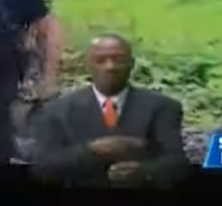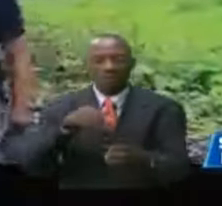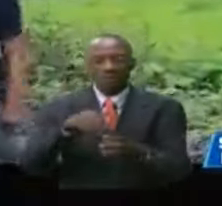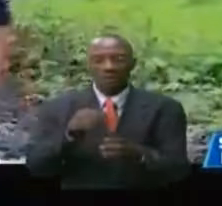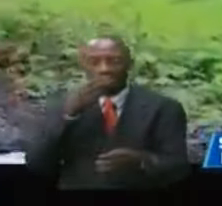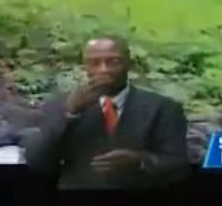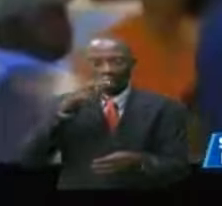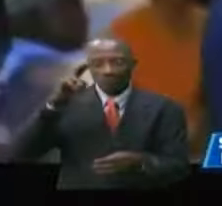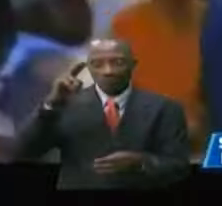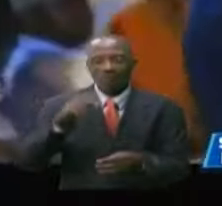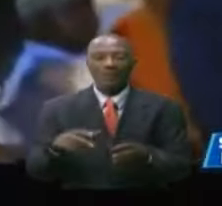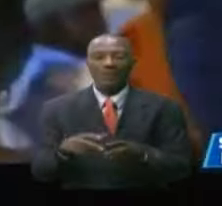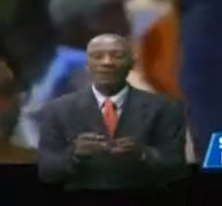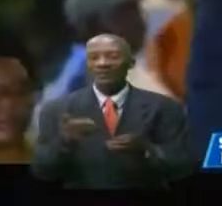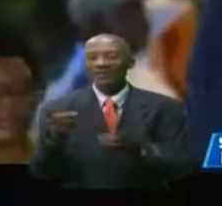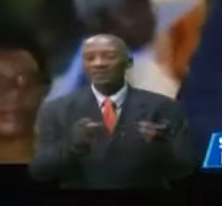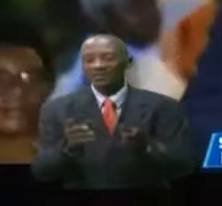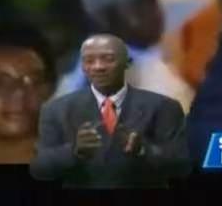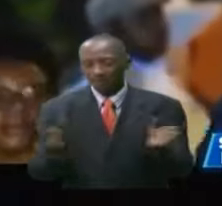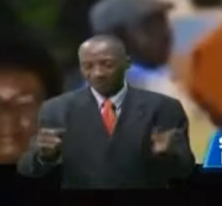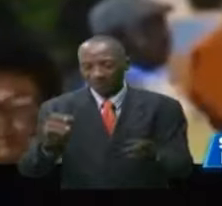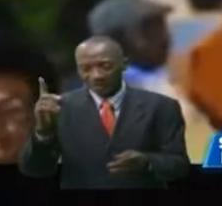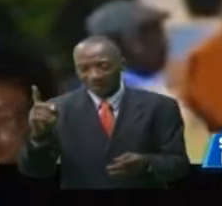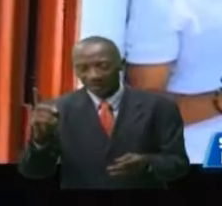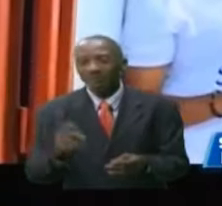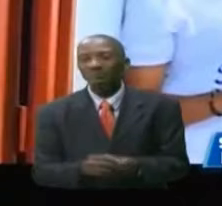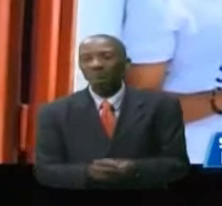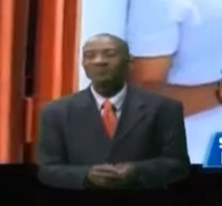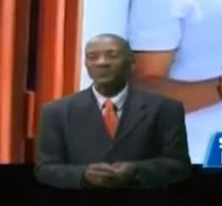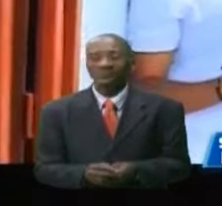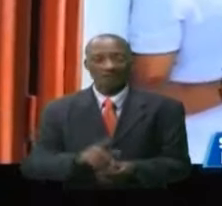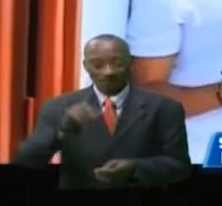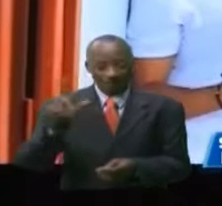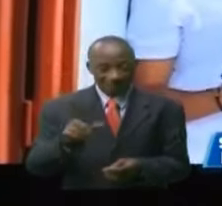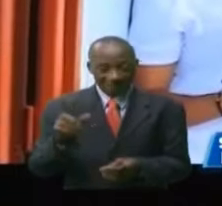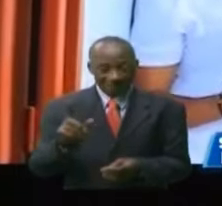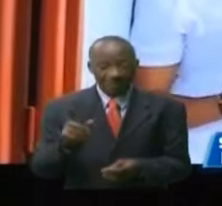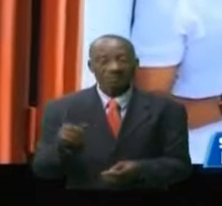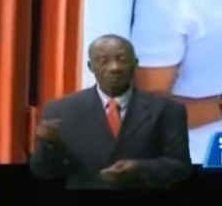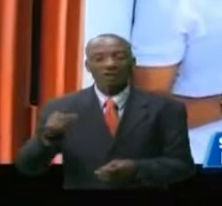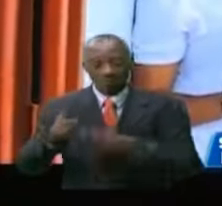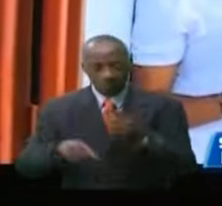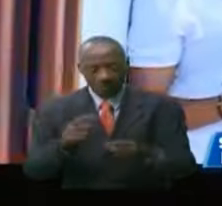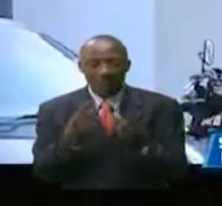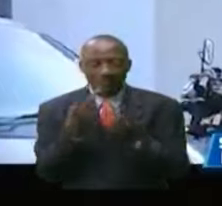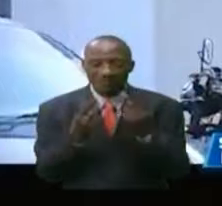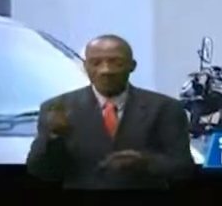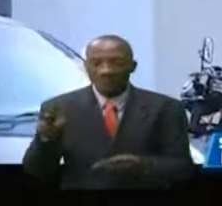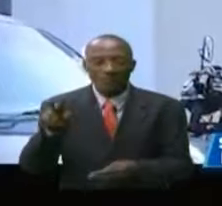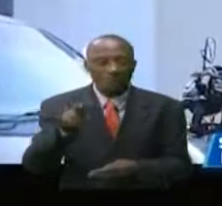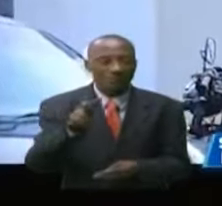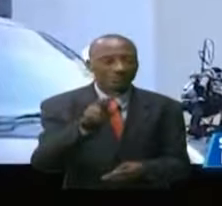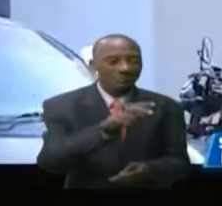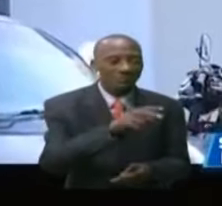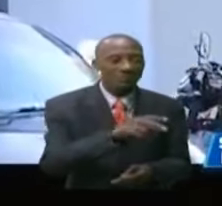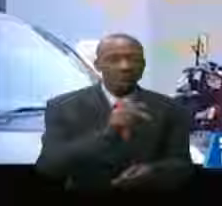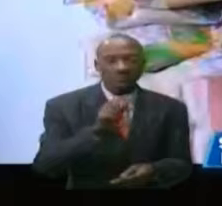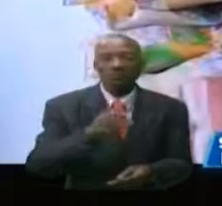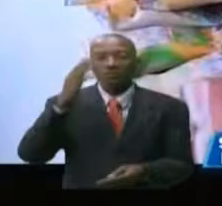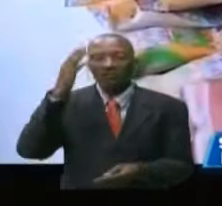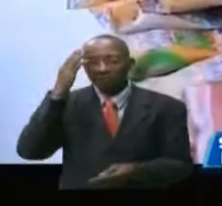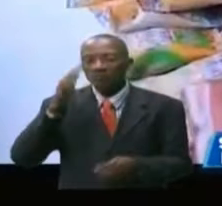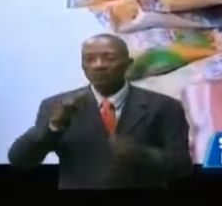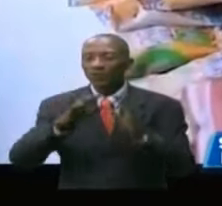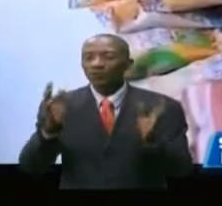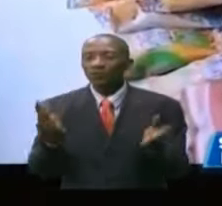directeur général de la Procem, Pascal Tchelo, a entamé ce lundi les visites sur terrain, question de palper toutes les réalités des